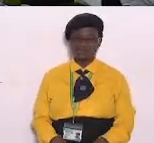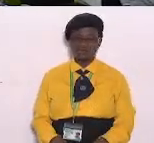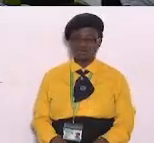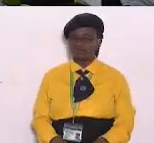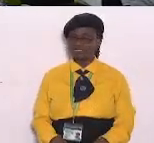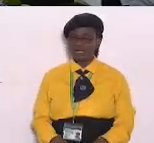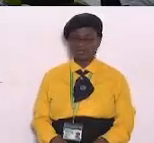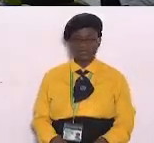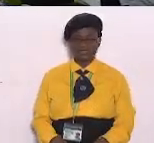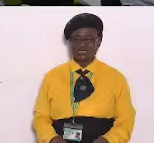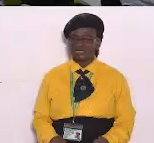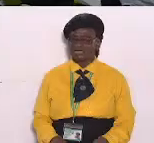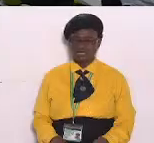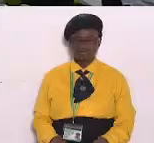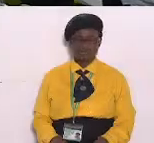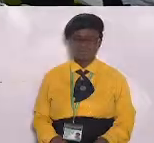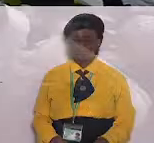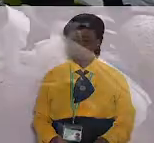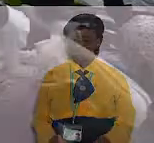Seigneur